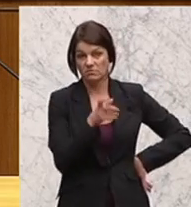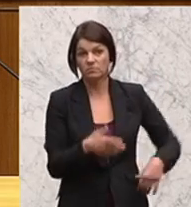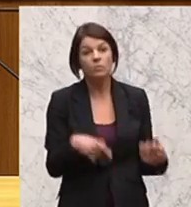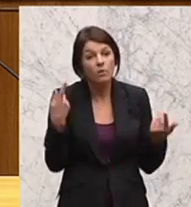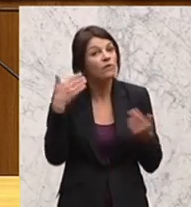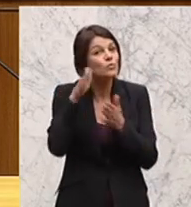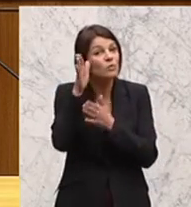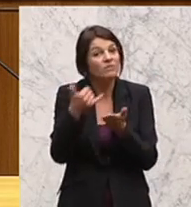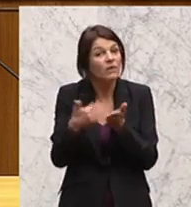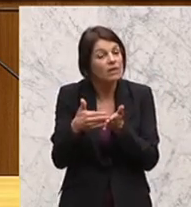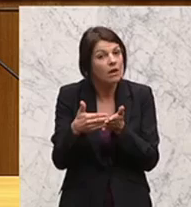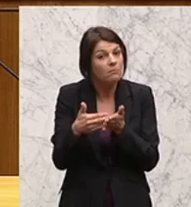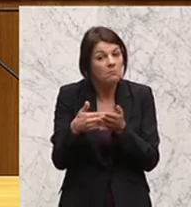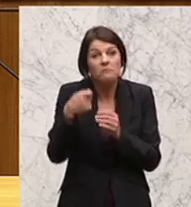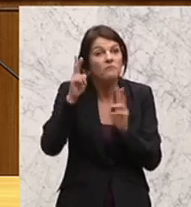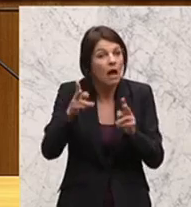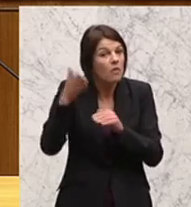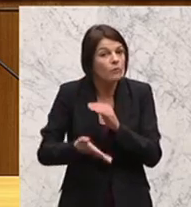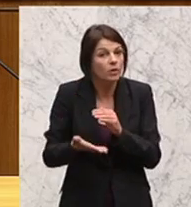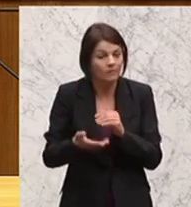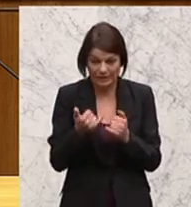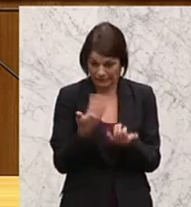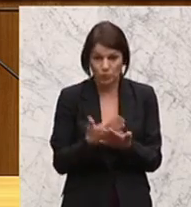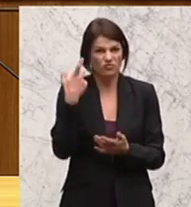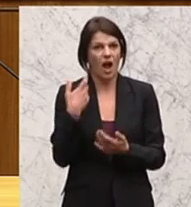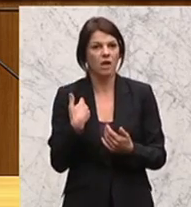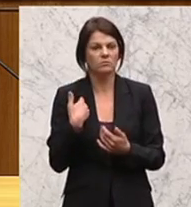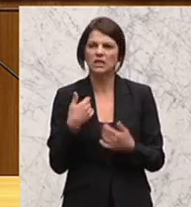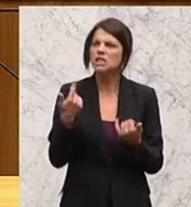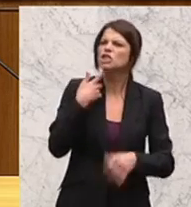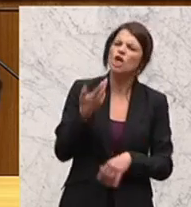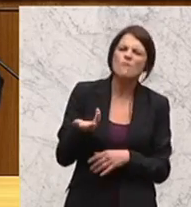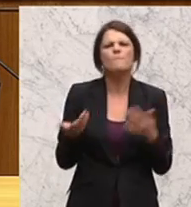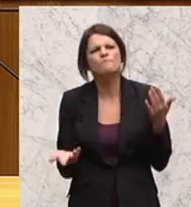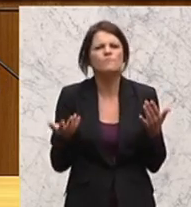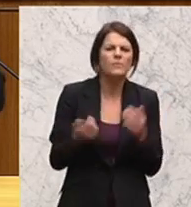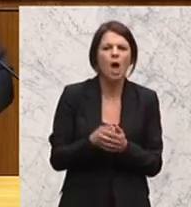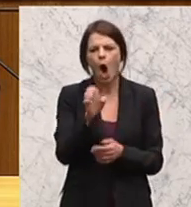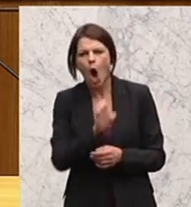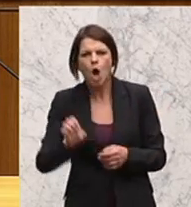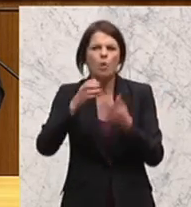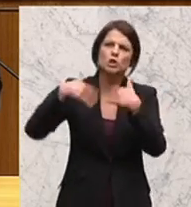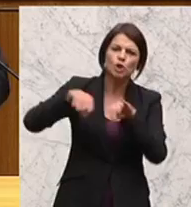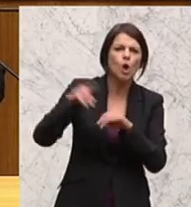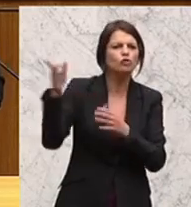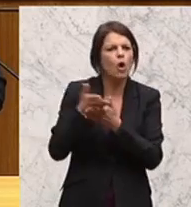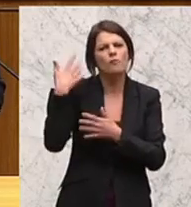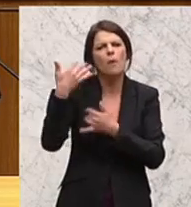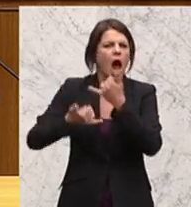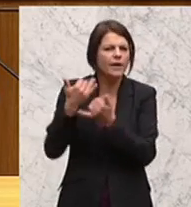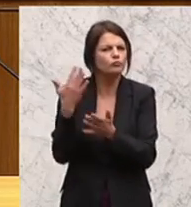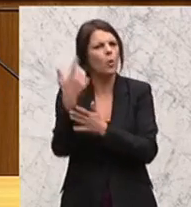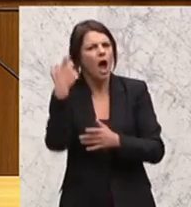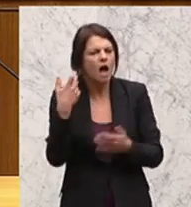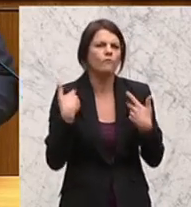hört das auf, wenn man so etwas einreißen lässt? Ja, jetzt kommt das Argument, naja, die Europäische Union hat das vor Jahren schon begonnen